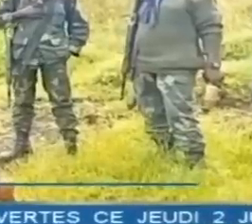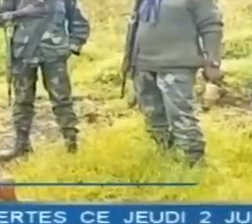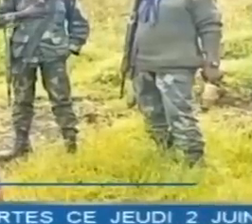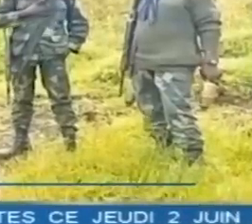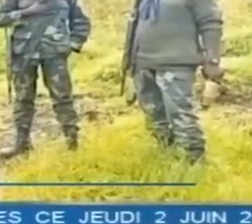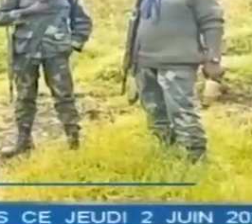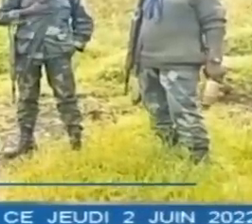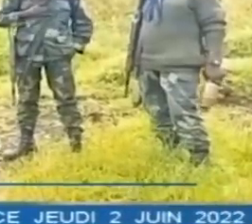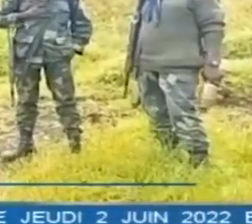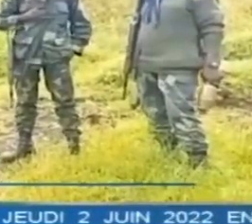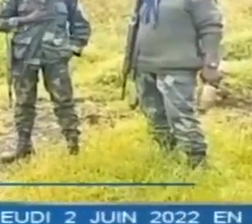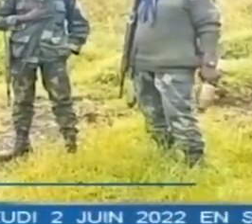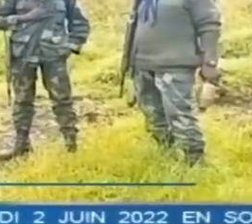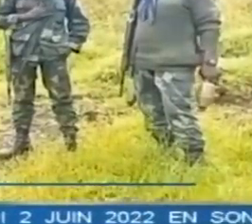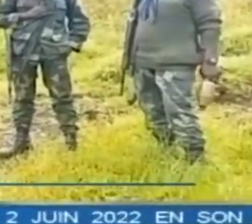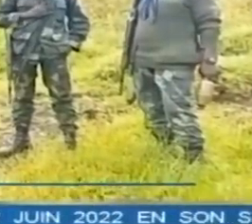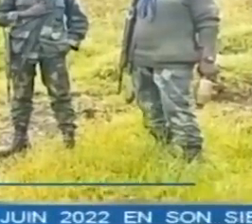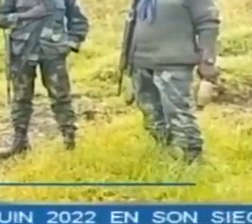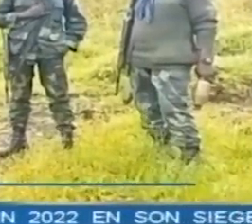évidemment